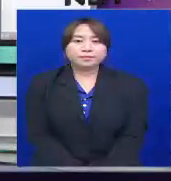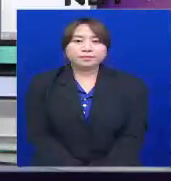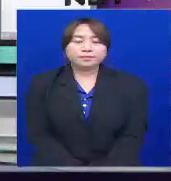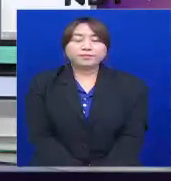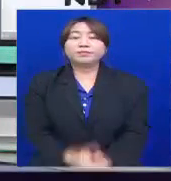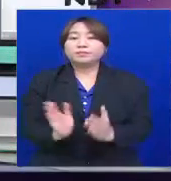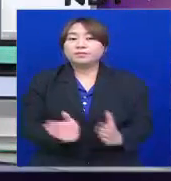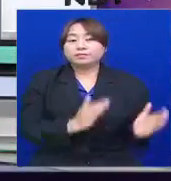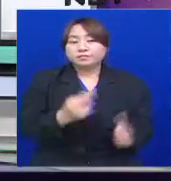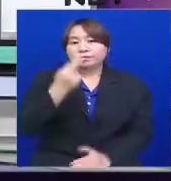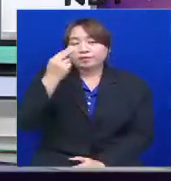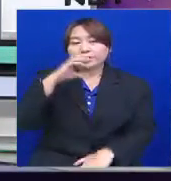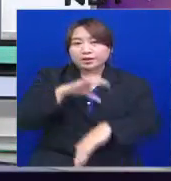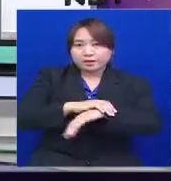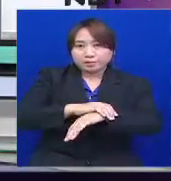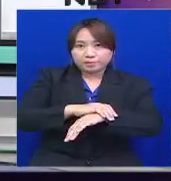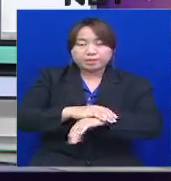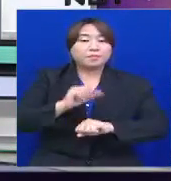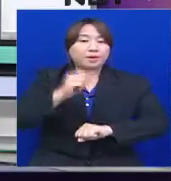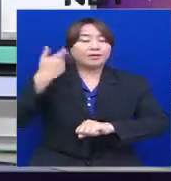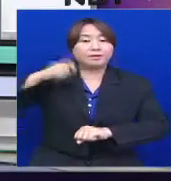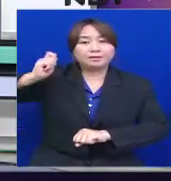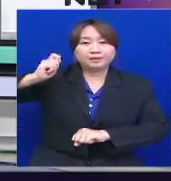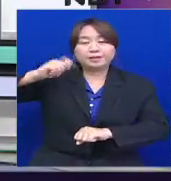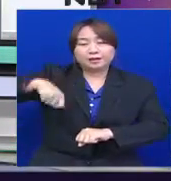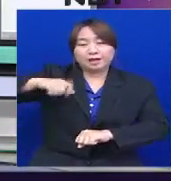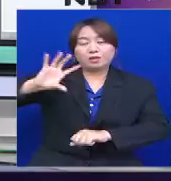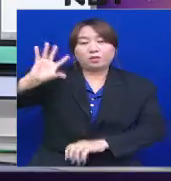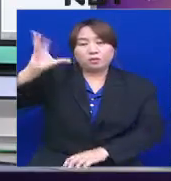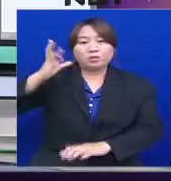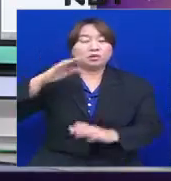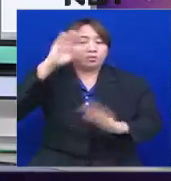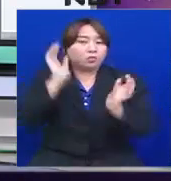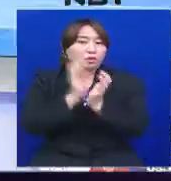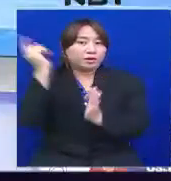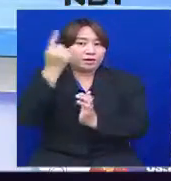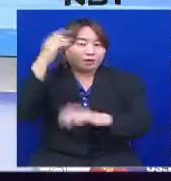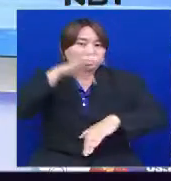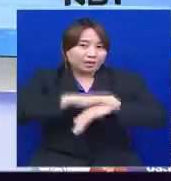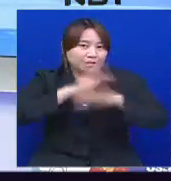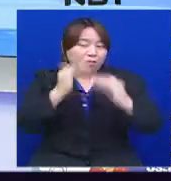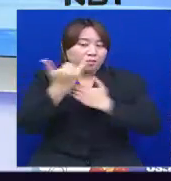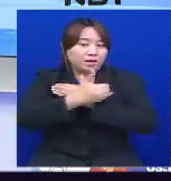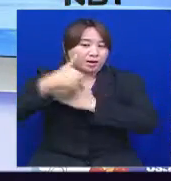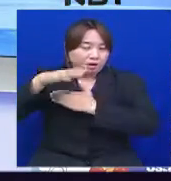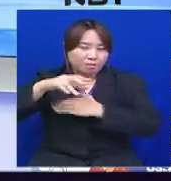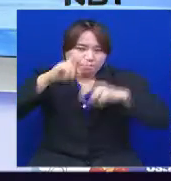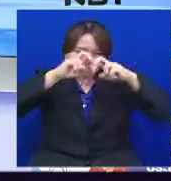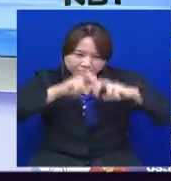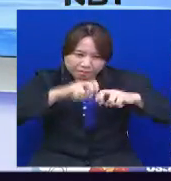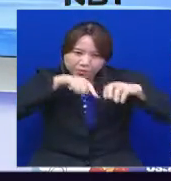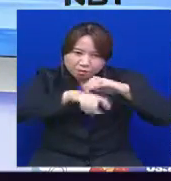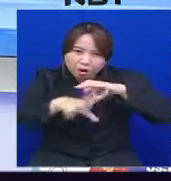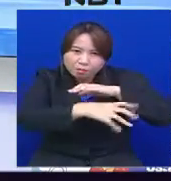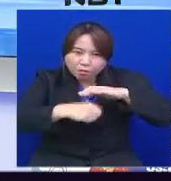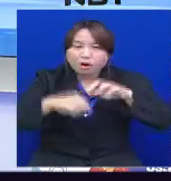เรื่องต่อไปไปดูกันจับตัวผู้ต้องหาตามหมายสากลบ้างนะคะตำรวจท่องเที่ยวจับ 2ผู้ต้องหาชาวต่างชาติแฮกระบบการเงินของผู้เสียหาย